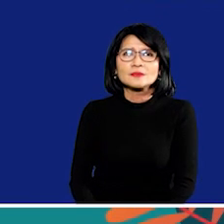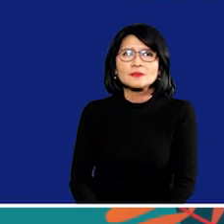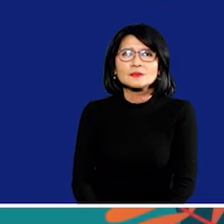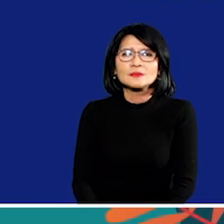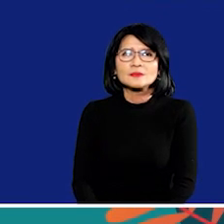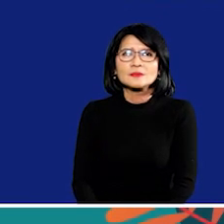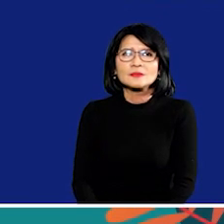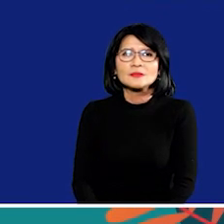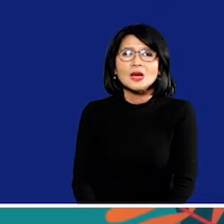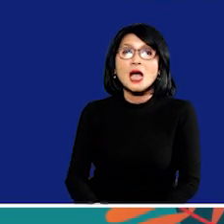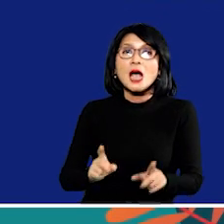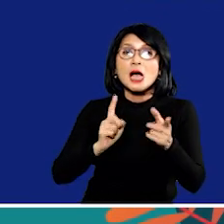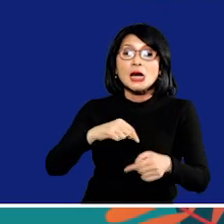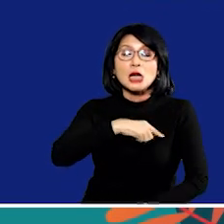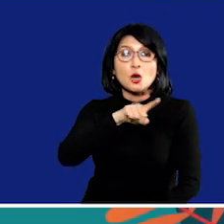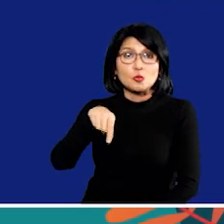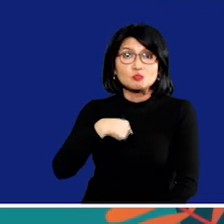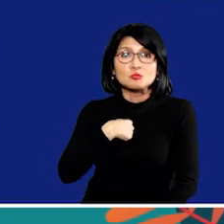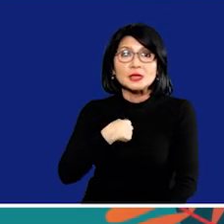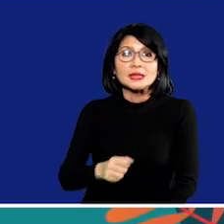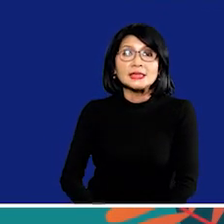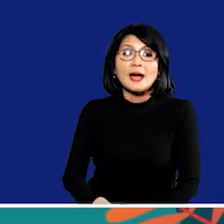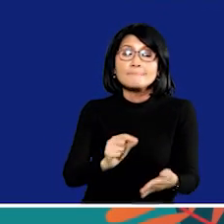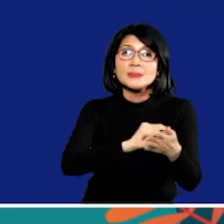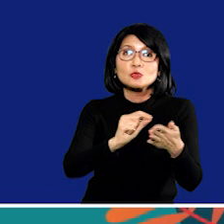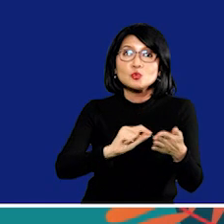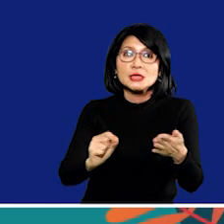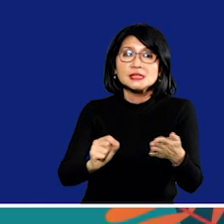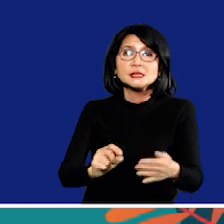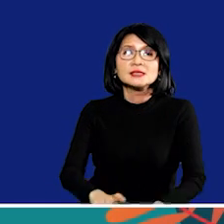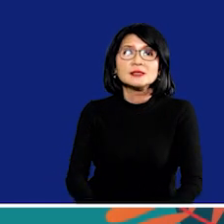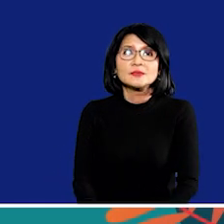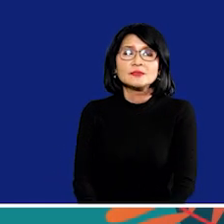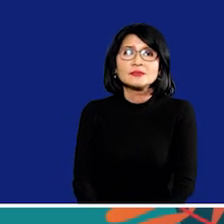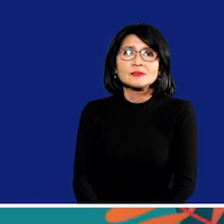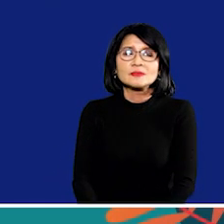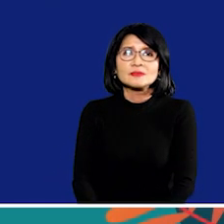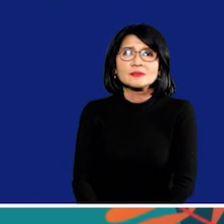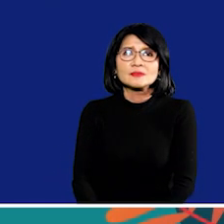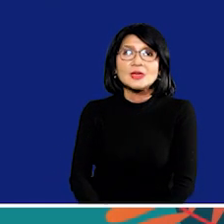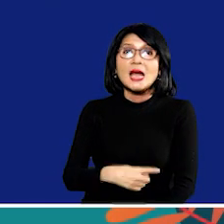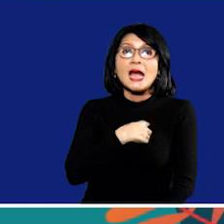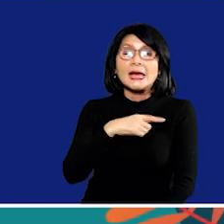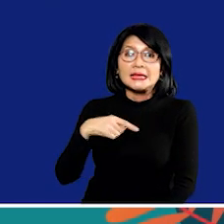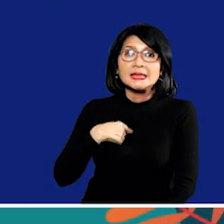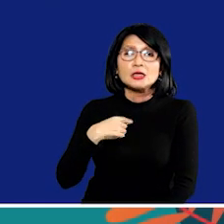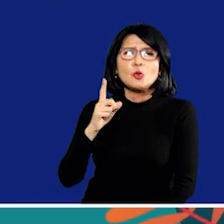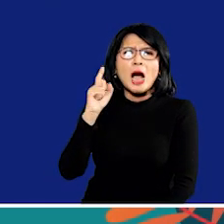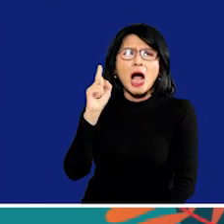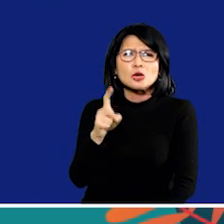kalau kita itu menulis, kita itu harus